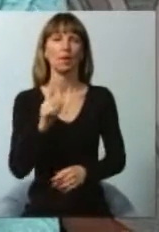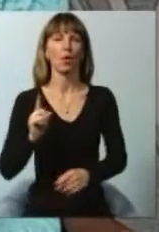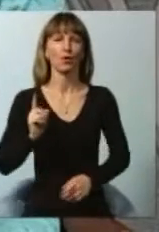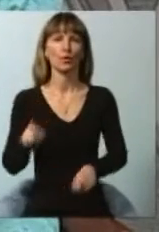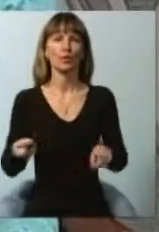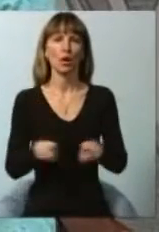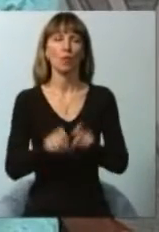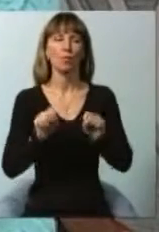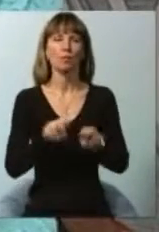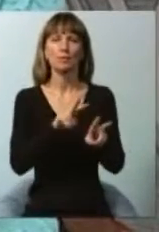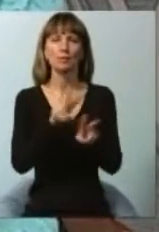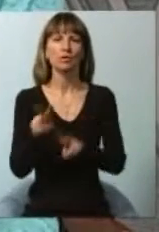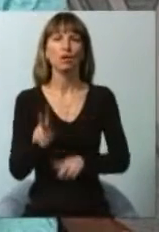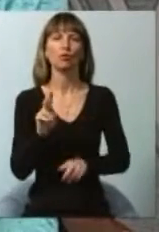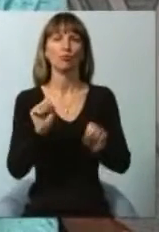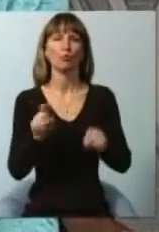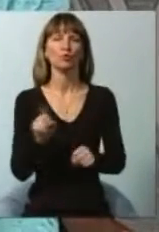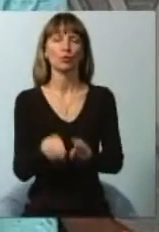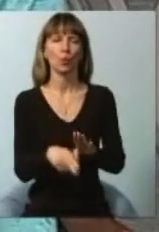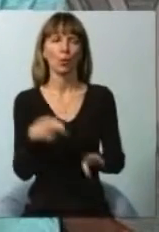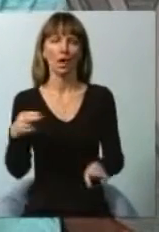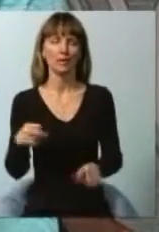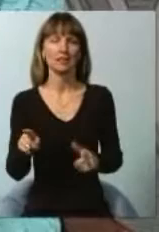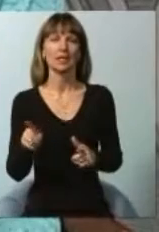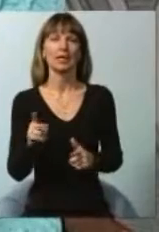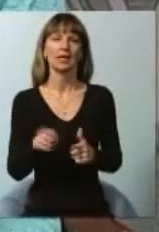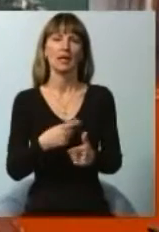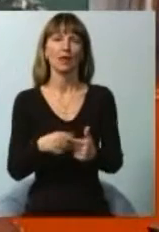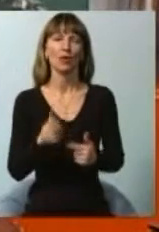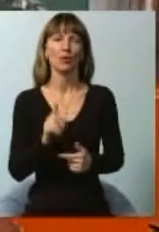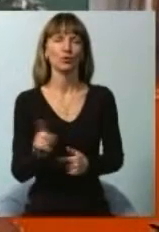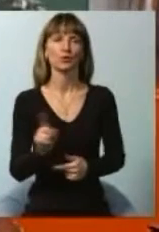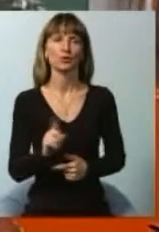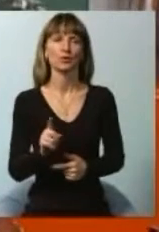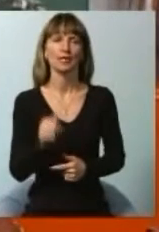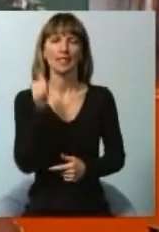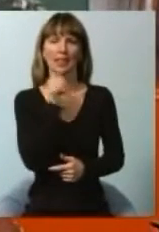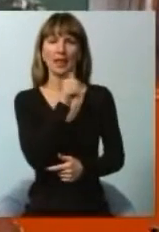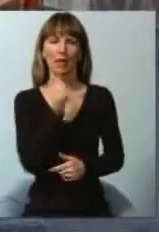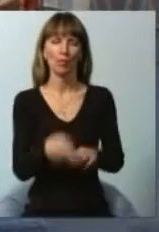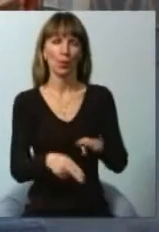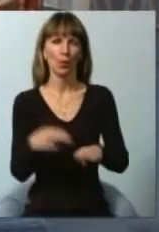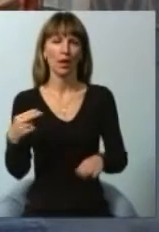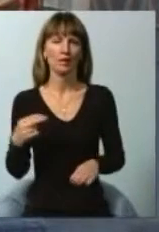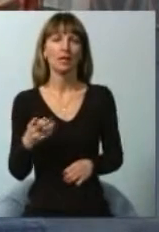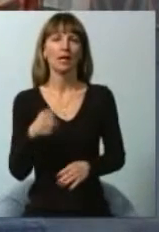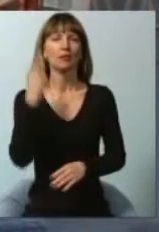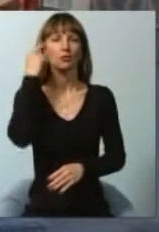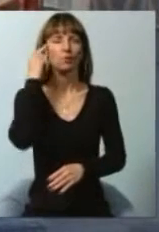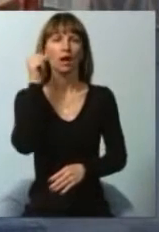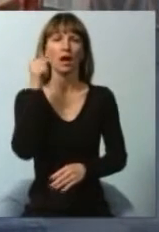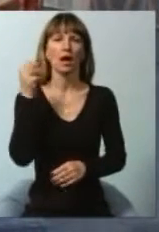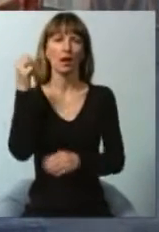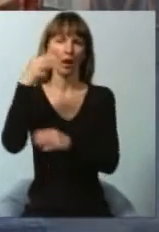також можуть спостерігати, хто може щось поцупити або десь когось щось таємно вкрасти. Як ти гадаєш, камери спостереження,